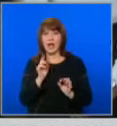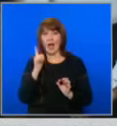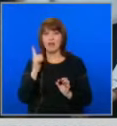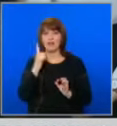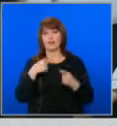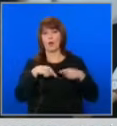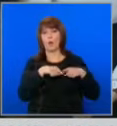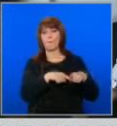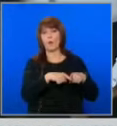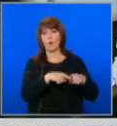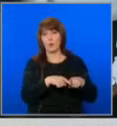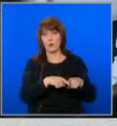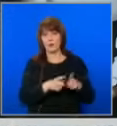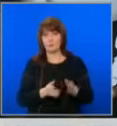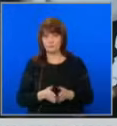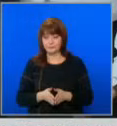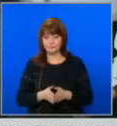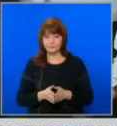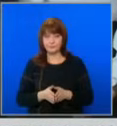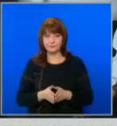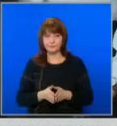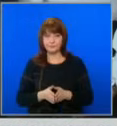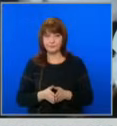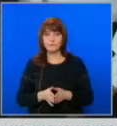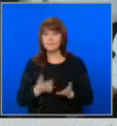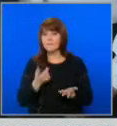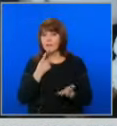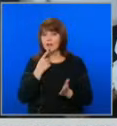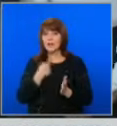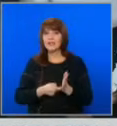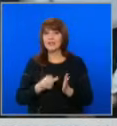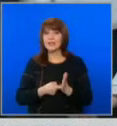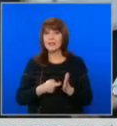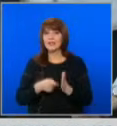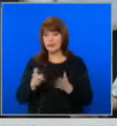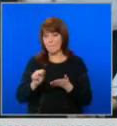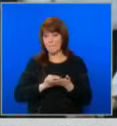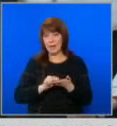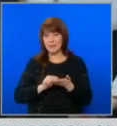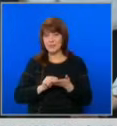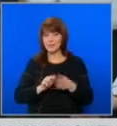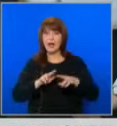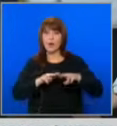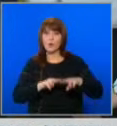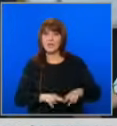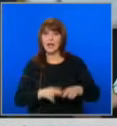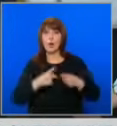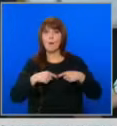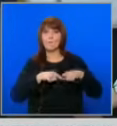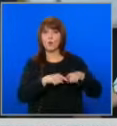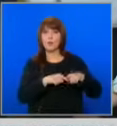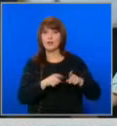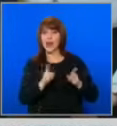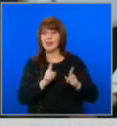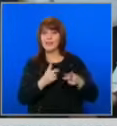от тази структура и твър нието е че тази преписка е останала в прокуратурата не се е